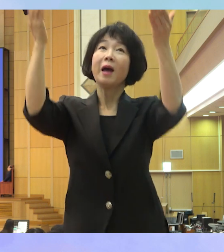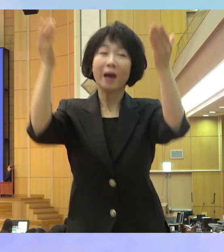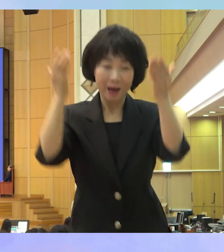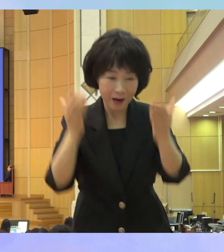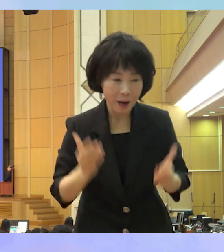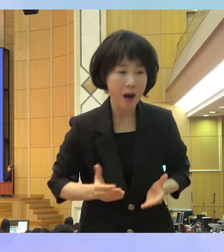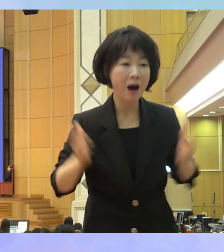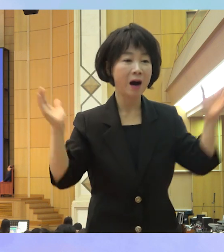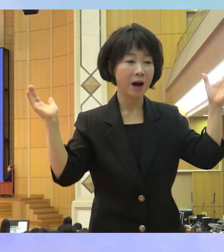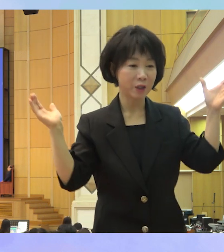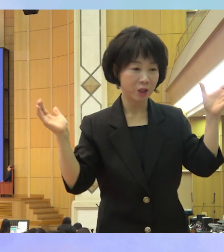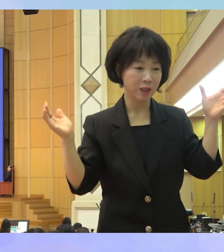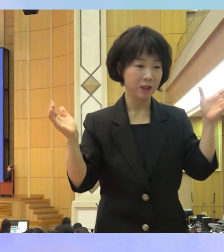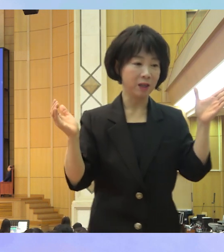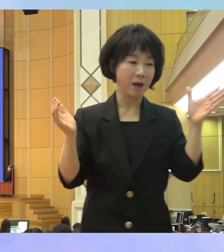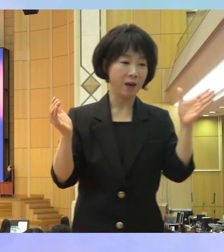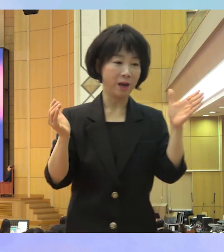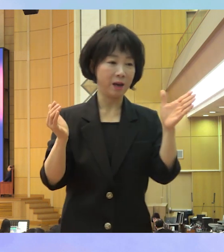형통하게